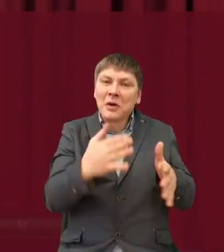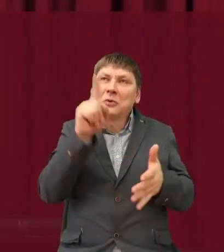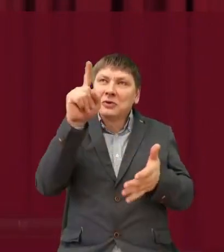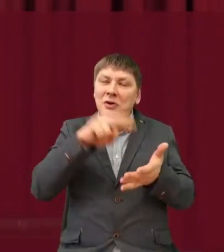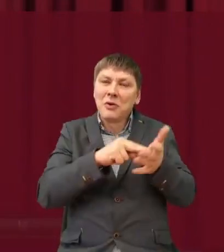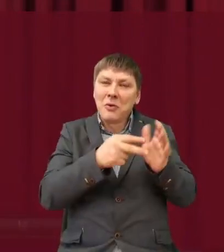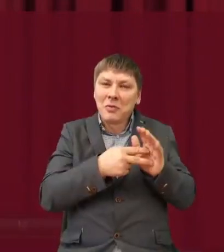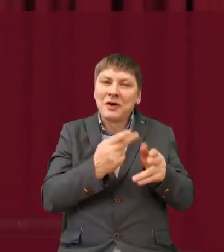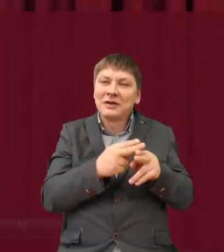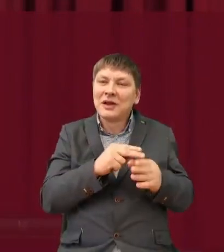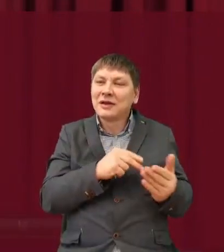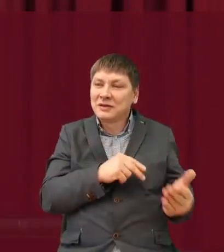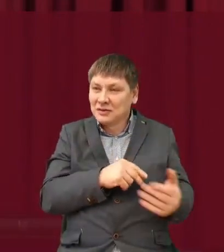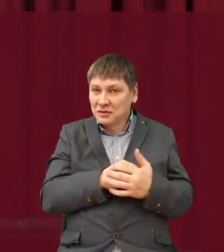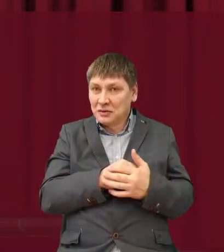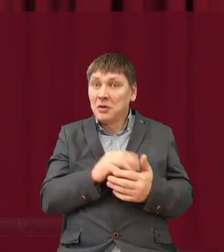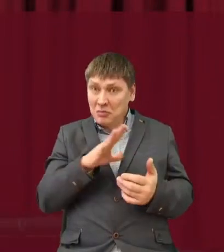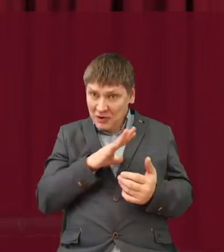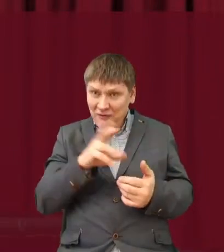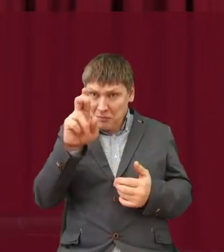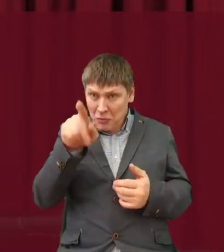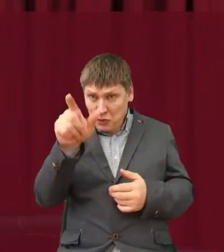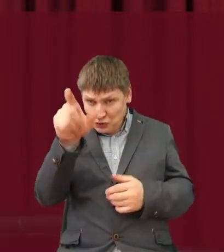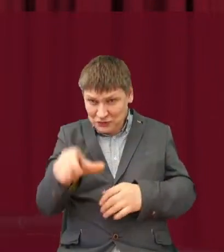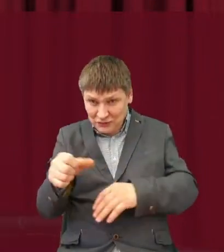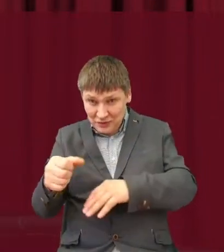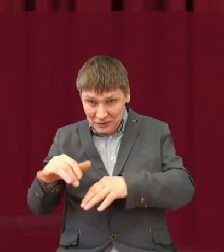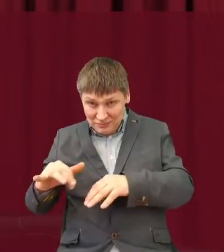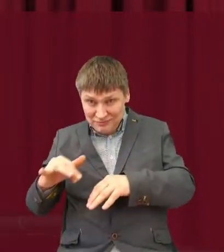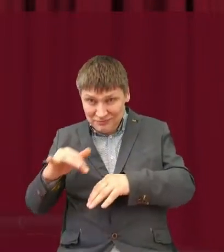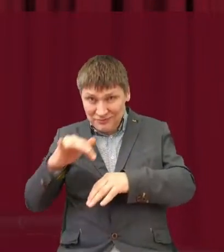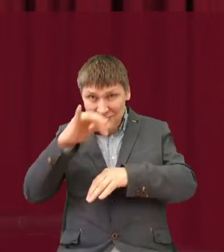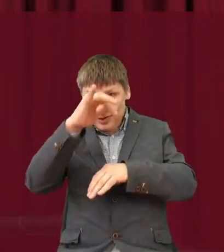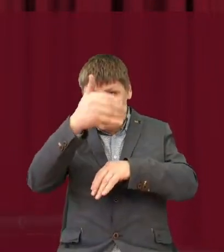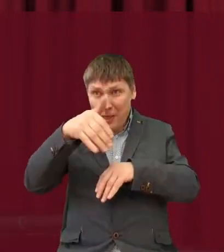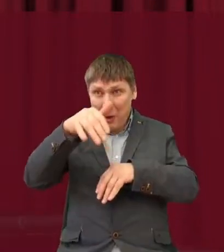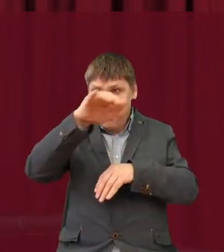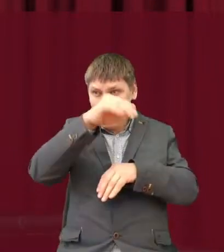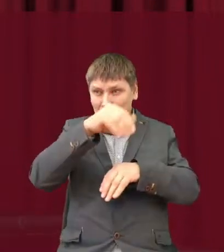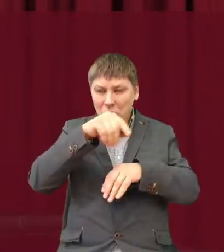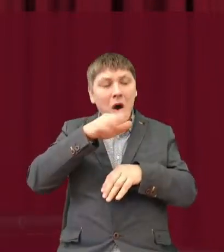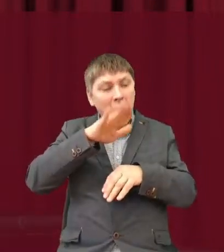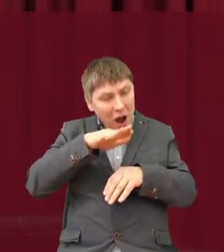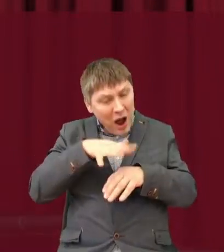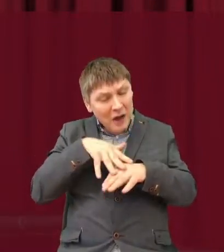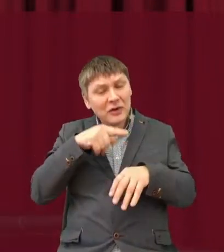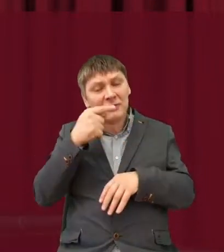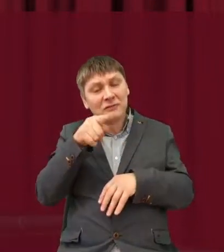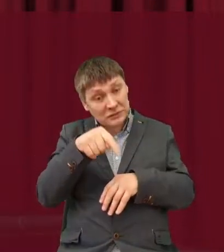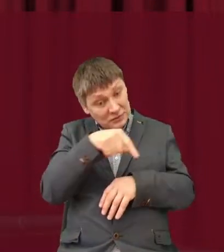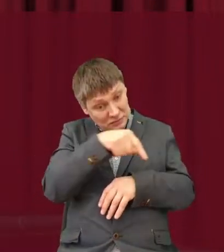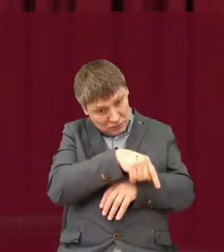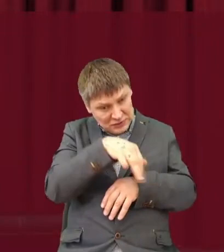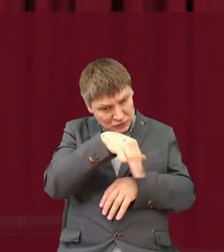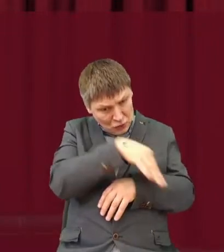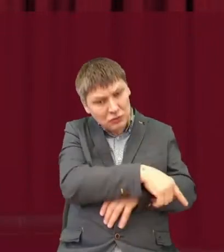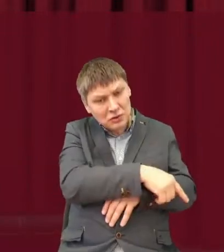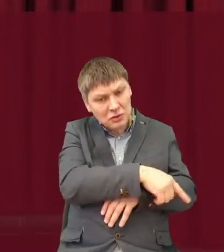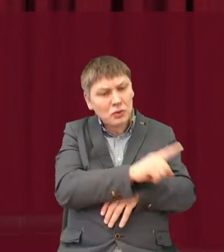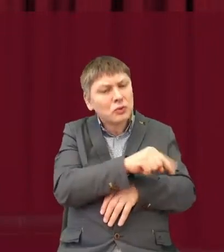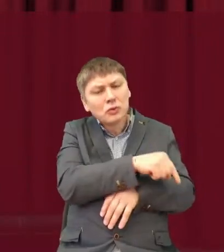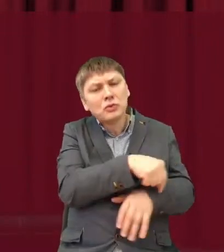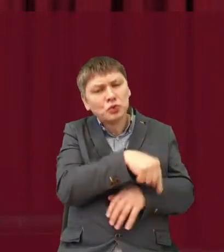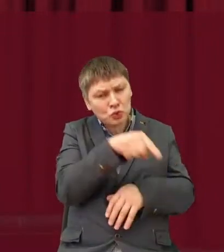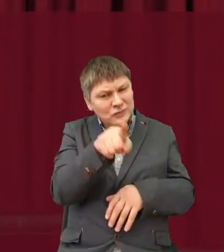для них иногда Бог берет человека который на горах и говорит сойди в долину почувствовать Что чувствует